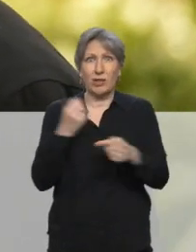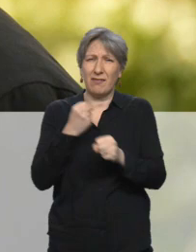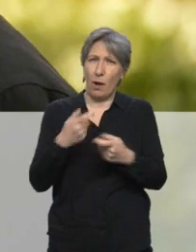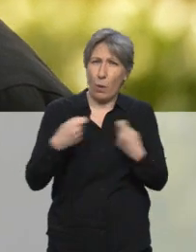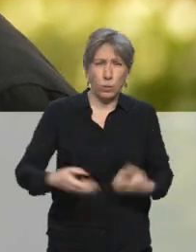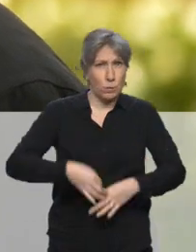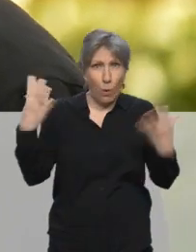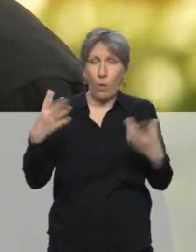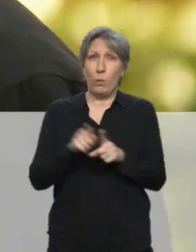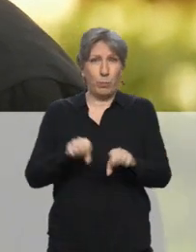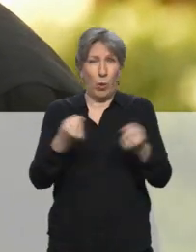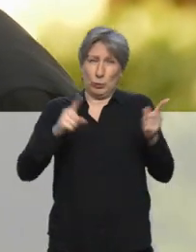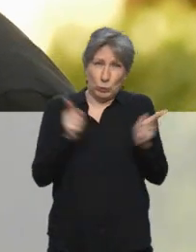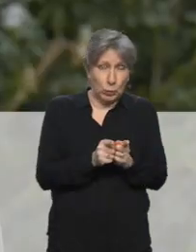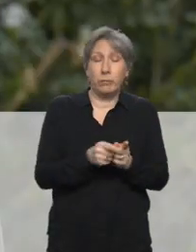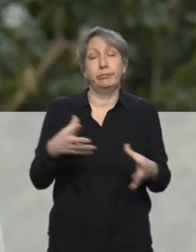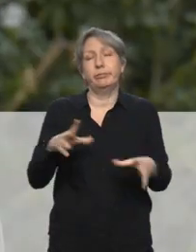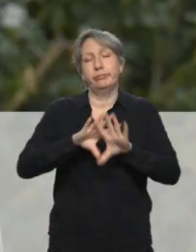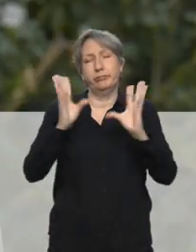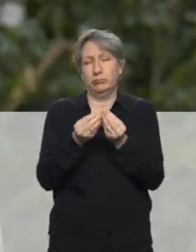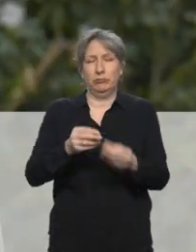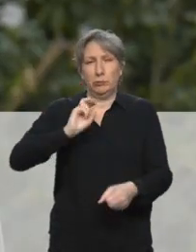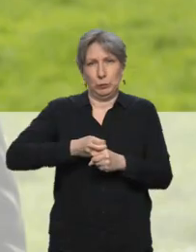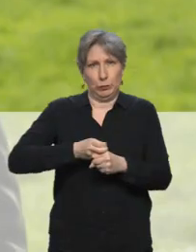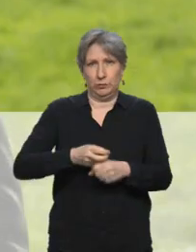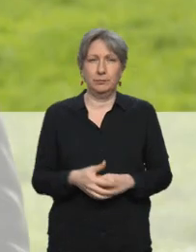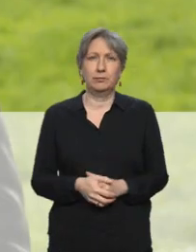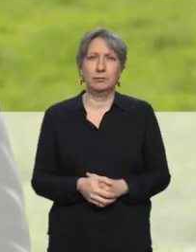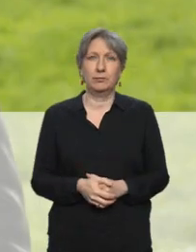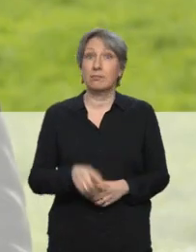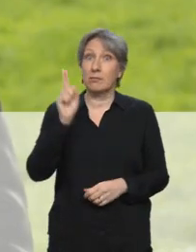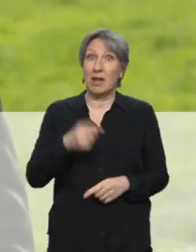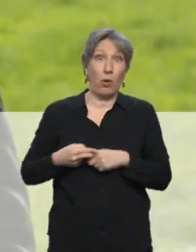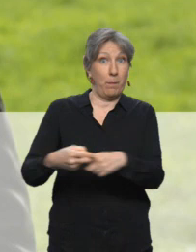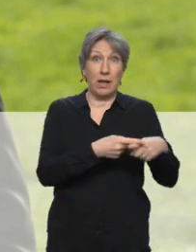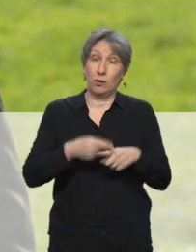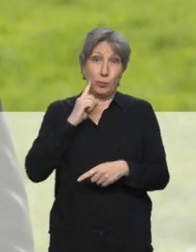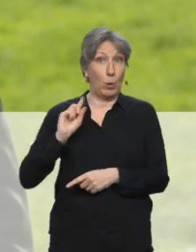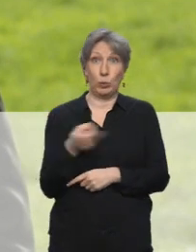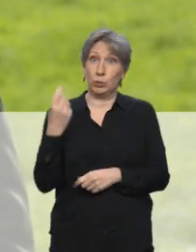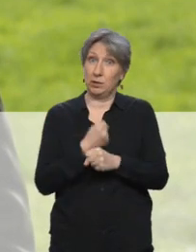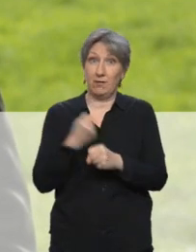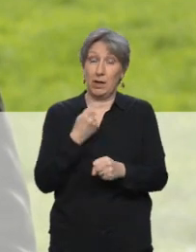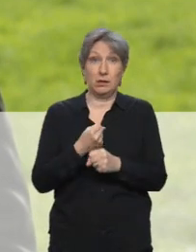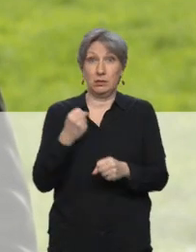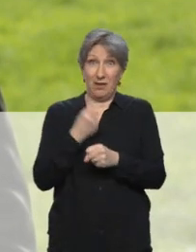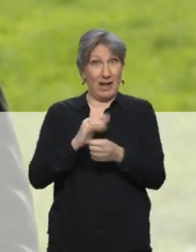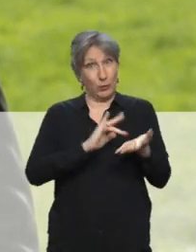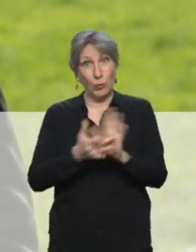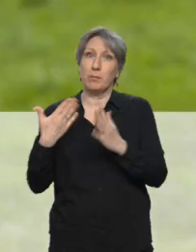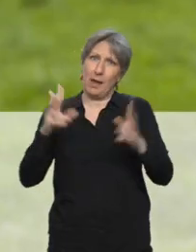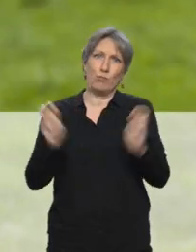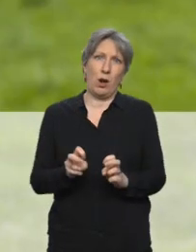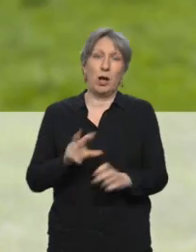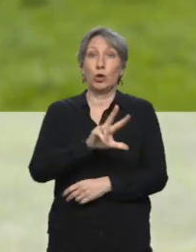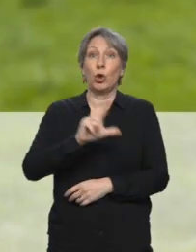travail excessif, des temps de pause réduits. Bref, c'est la galère. Il faut répartir le travail entre toutes et tous. Travailler toutes et tous, mais